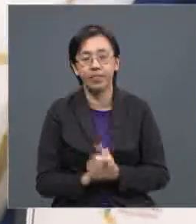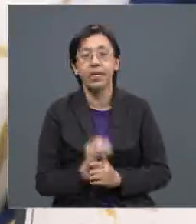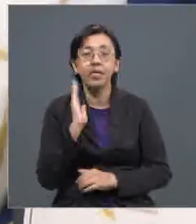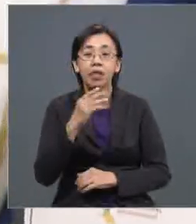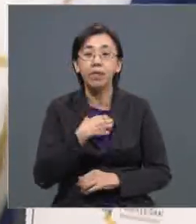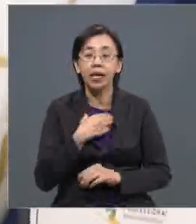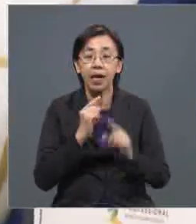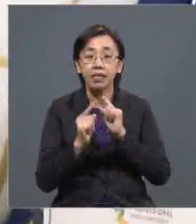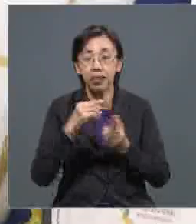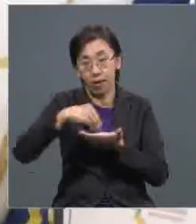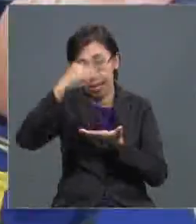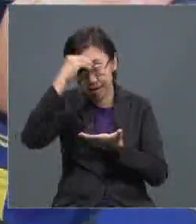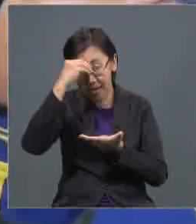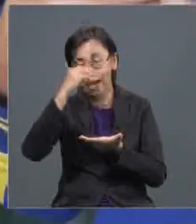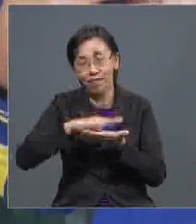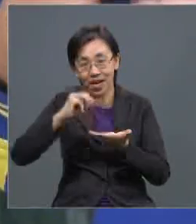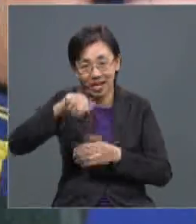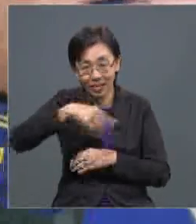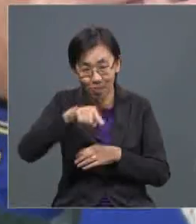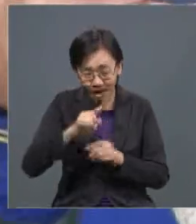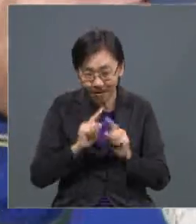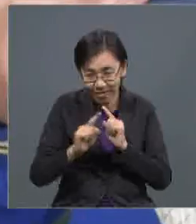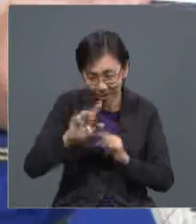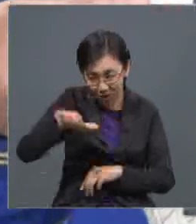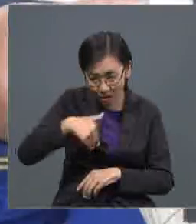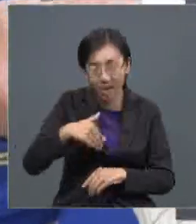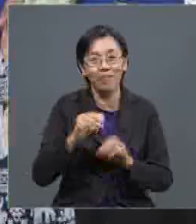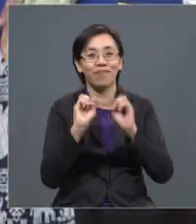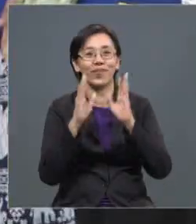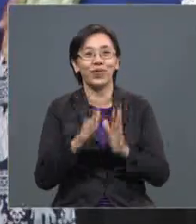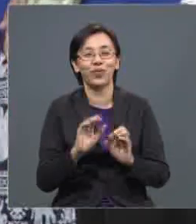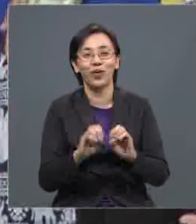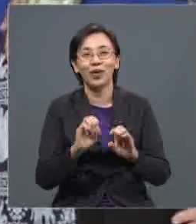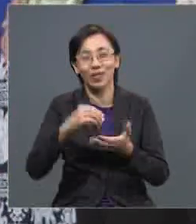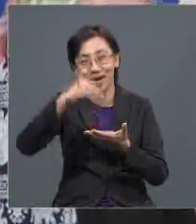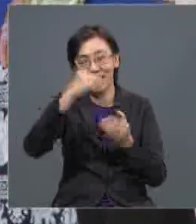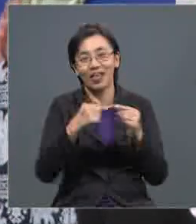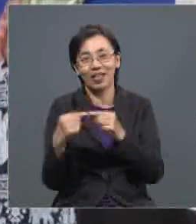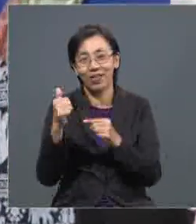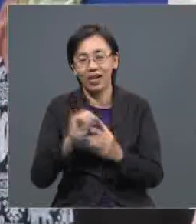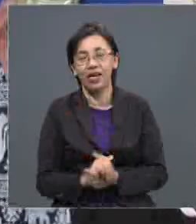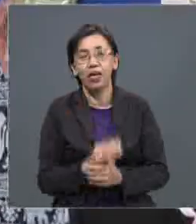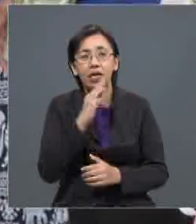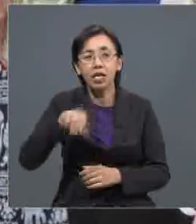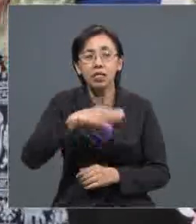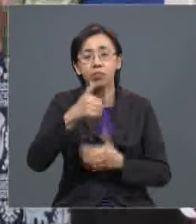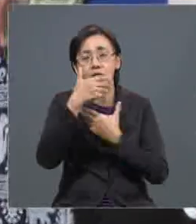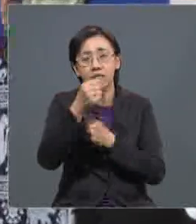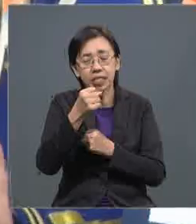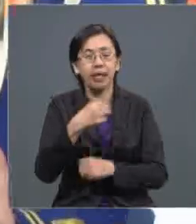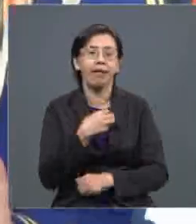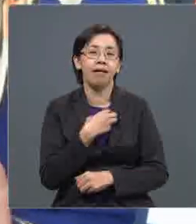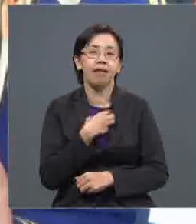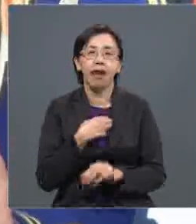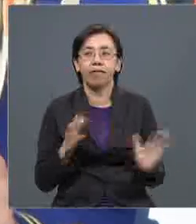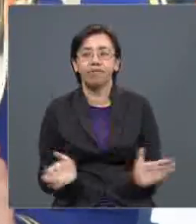ทาบทามนักศึกษาที่เข้าร่วมการแข่งขันครั้งนี้มาเป็นอาจารย ์ มาถ่ายทอดความรู้ต่อให้น้องๆรุ่นต่อไปนะครับแล้วถ้าตัวน้องๆสนใจเนี่ยก็ยินดีที่จะ